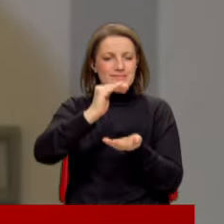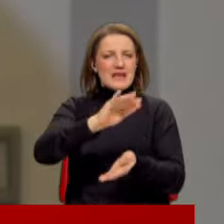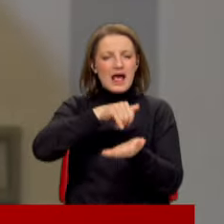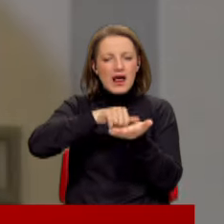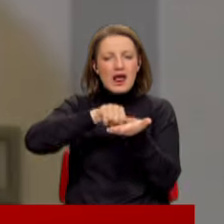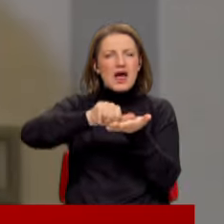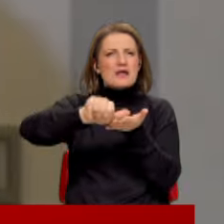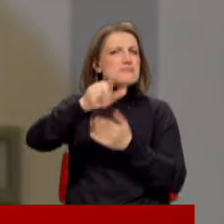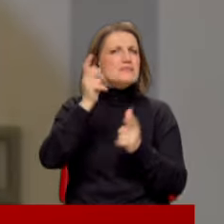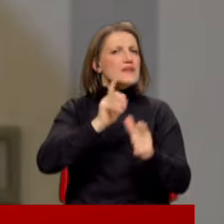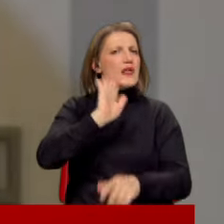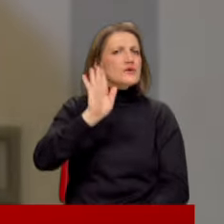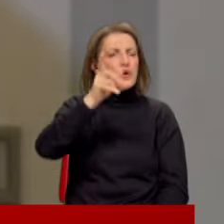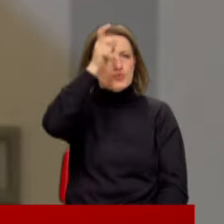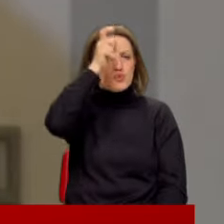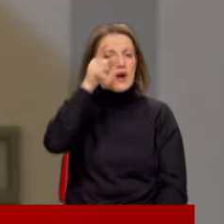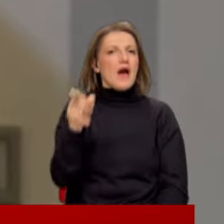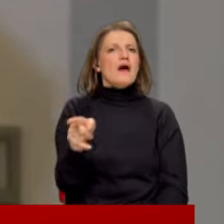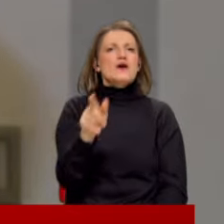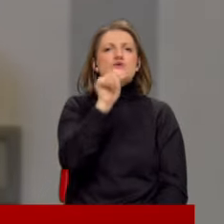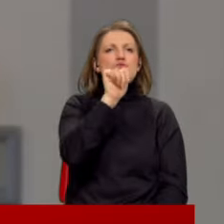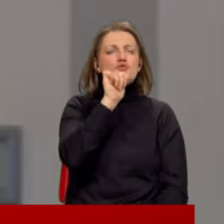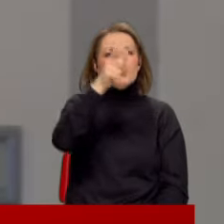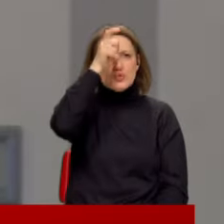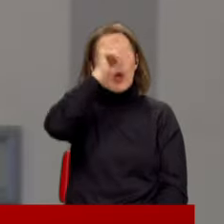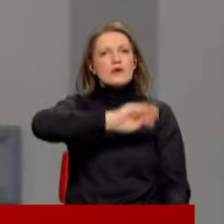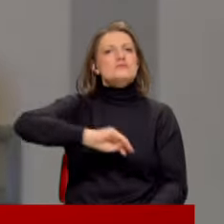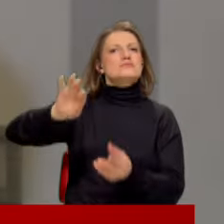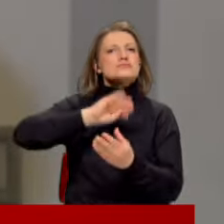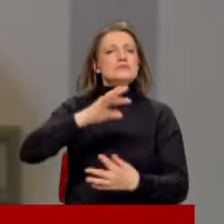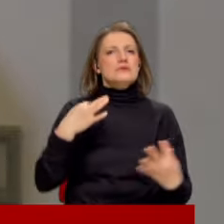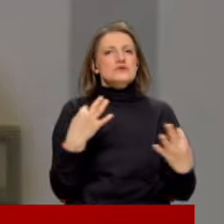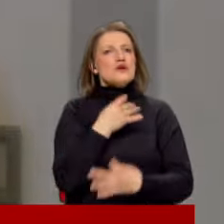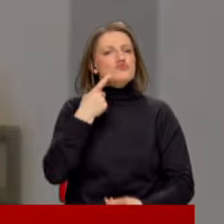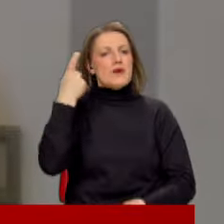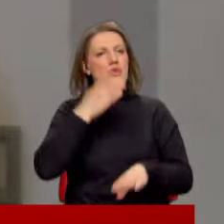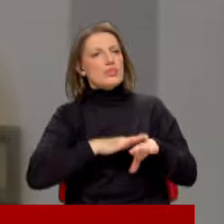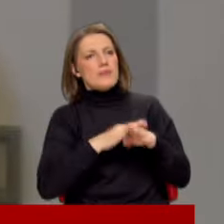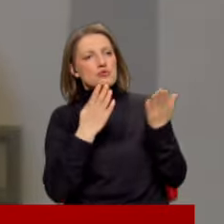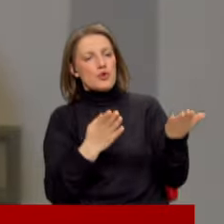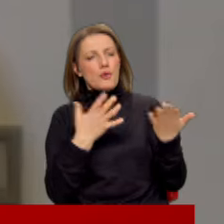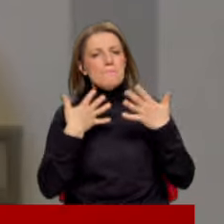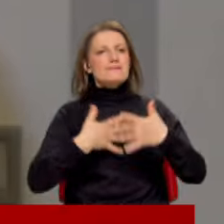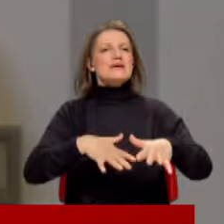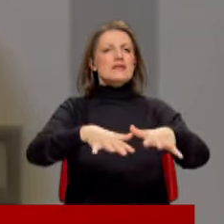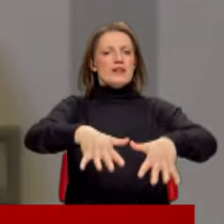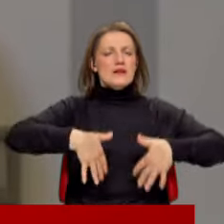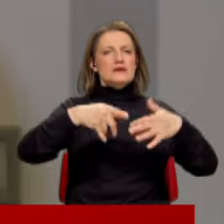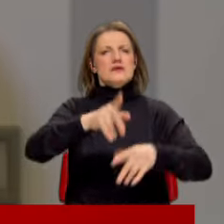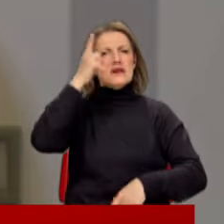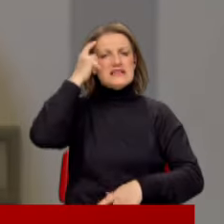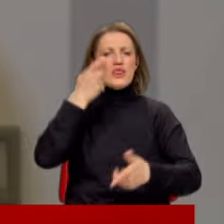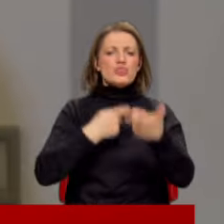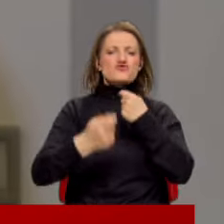hepsinin Türkiye'den gittiğini görüyorlar. Suları Türkiye'den gidiyor. Sayın Cumhurbaşkanı ne yapıyor? Mitinglerde